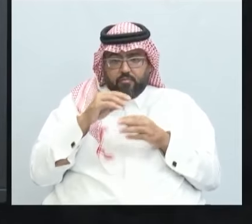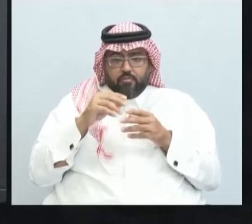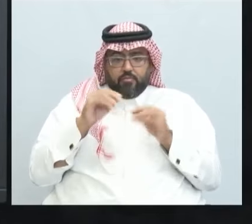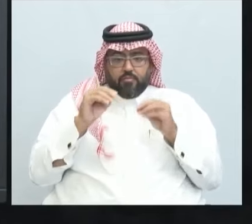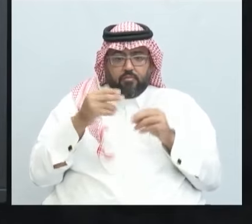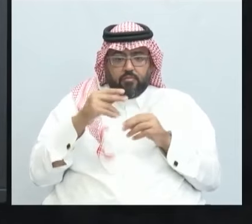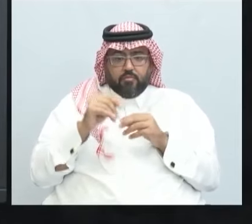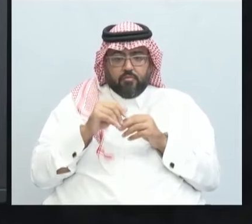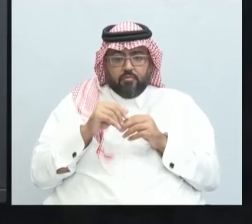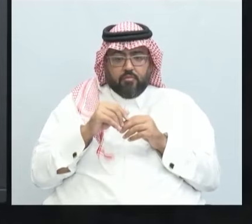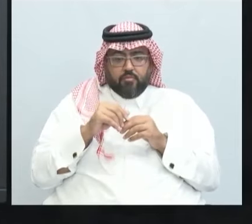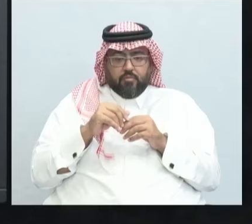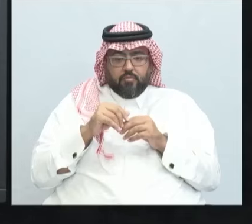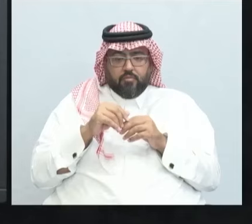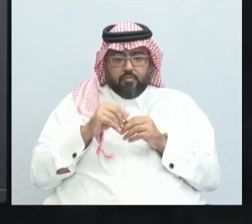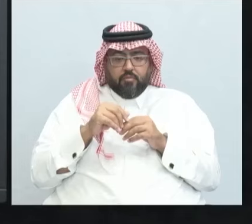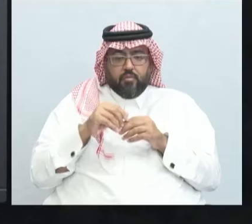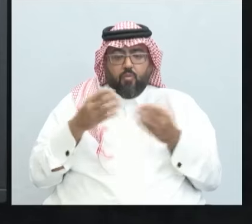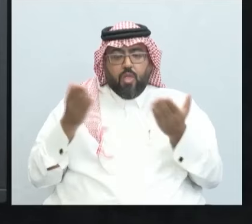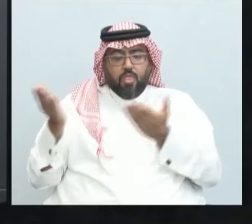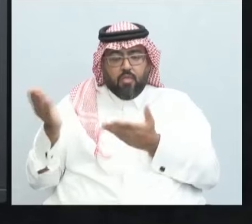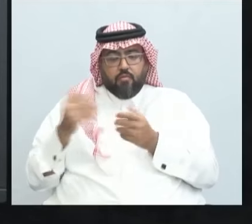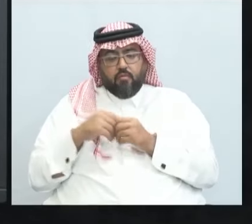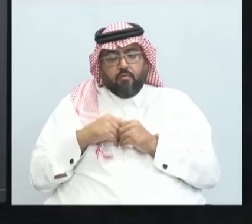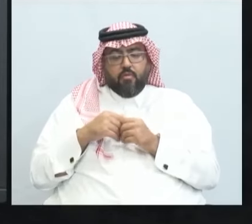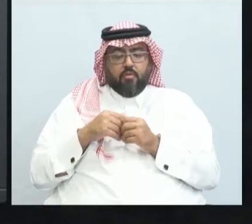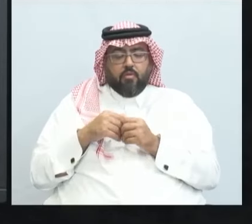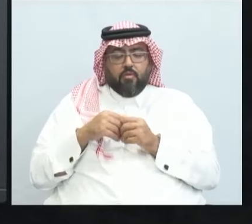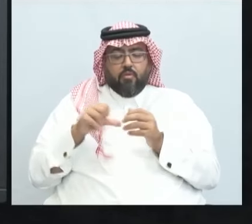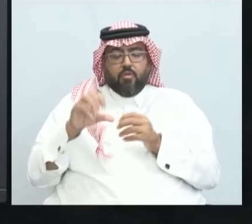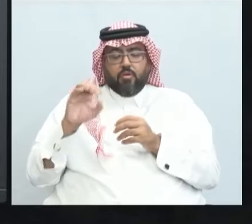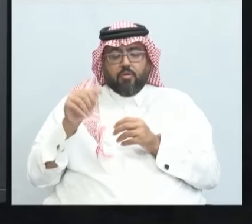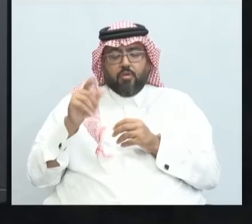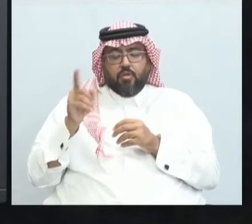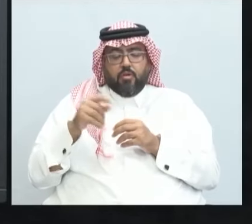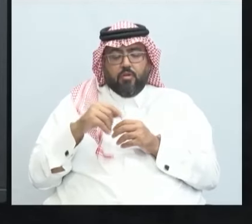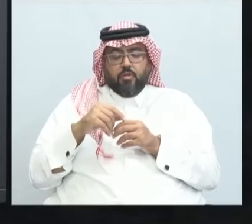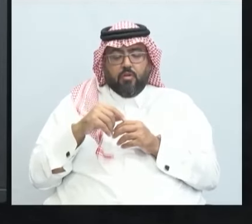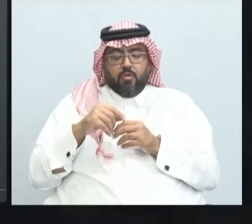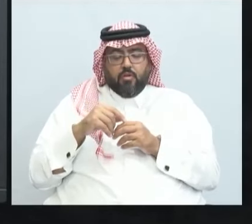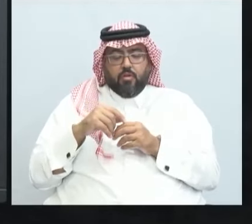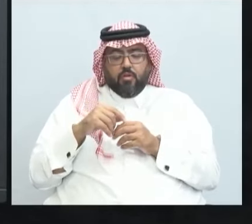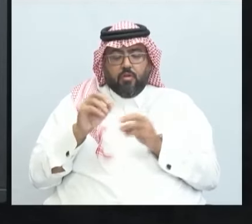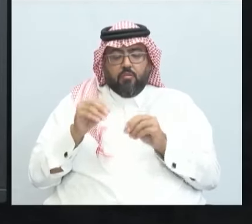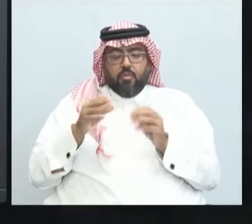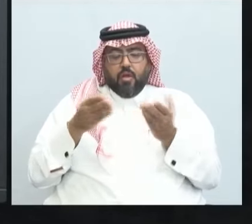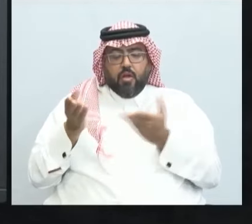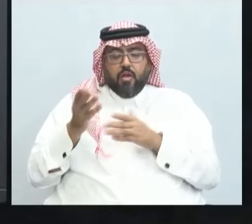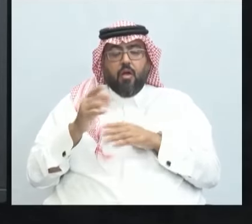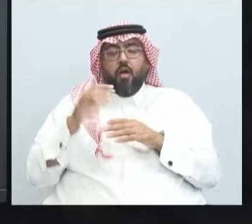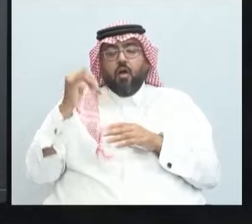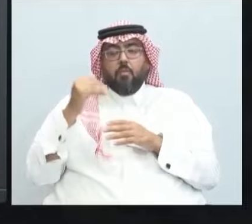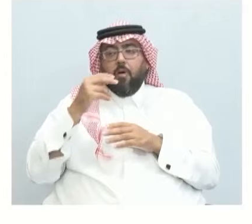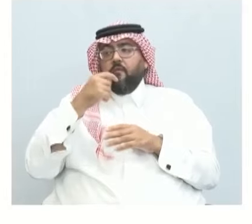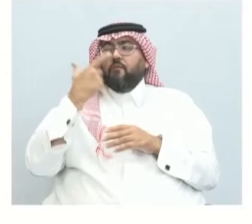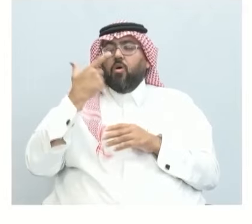وكذلك الاعشاء عندما قال والضيف اوصيكم بالضيف وايضا قال والجار هذه كلها صفات صفات حسنه كانت عند عند العرب وكانوا